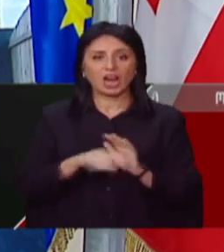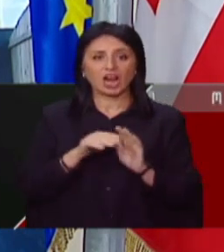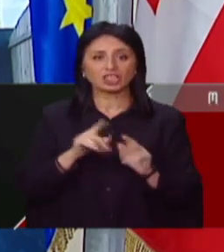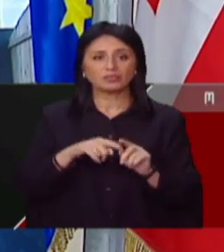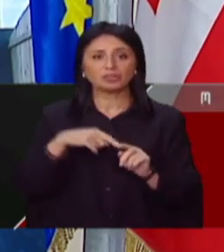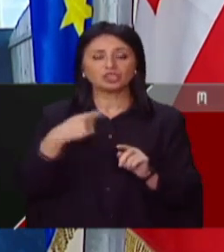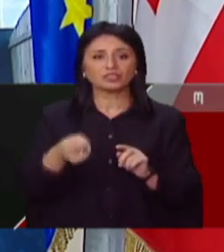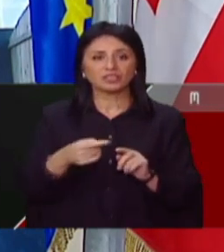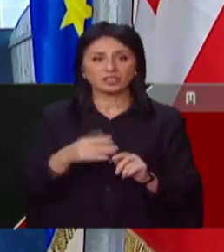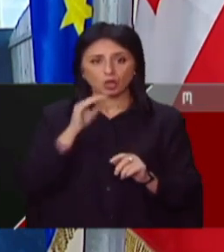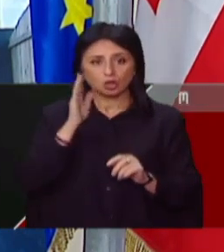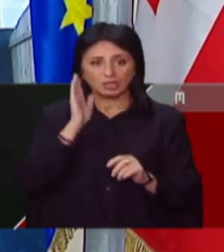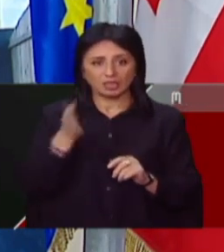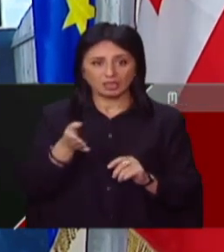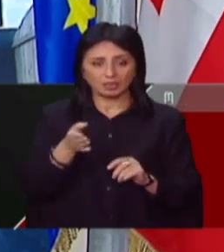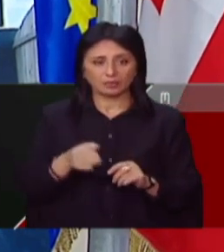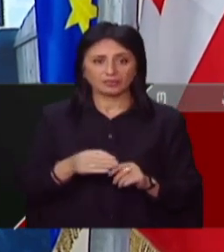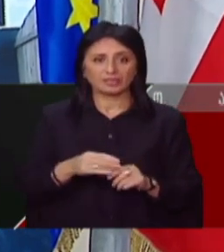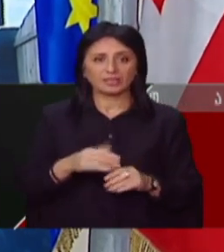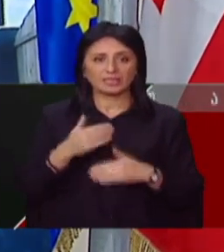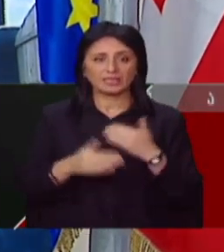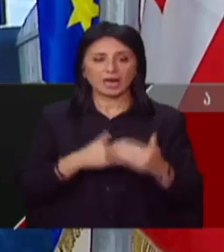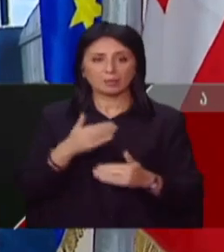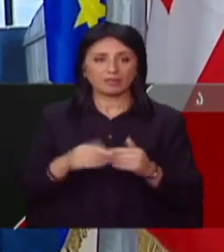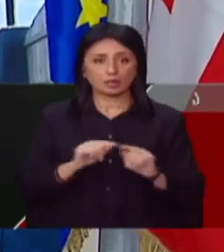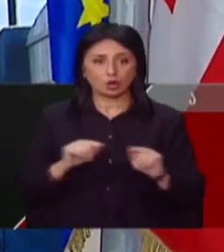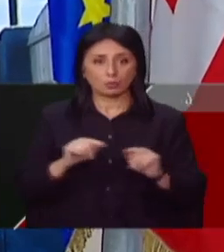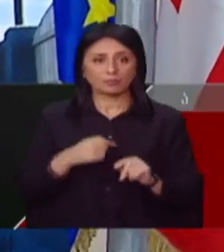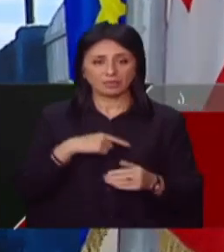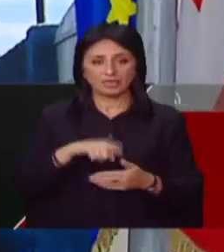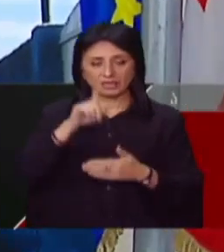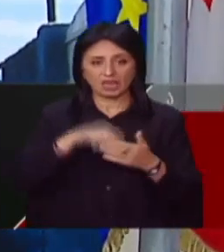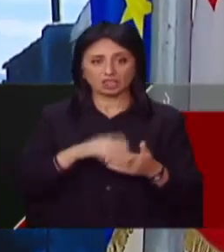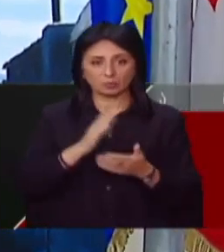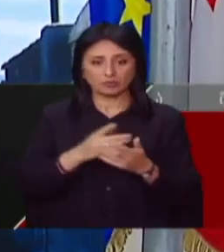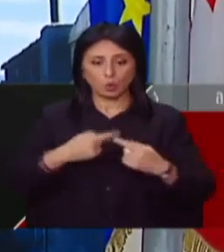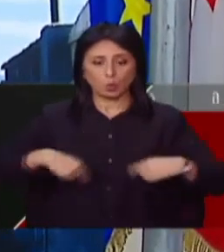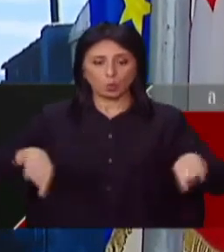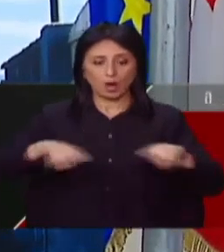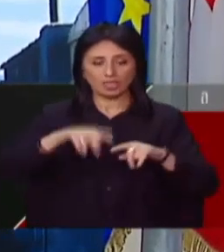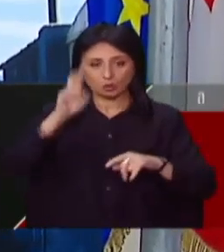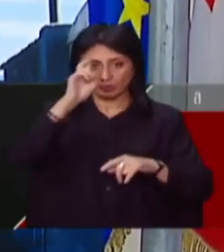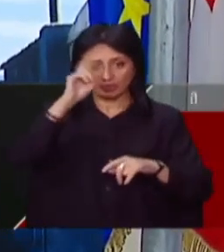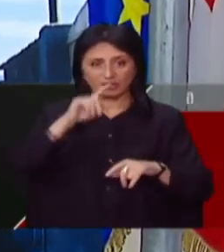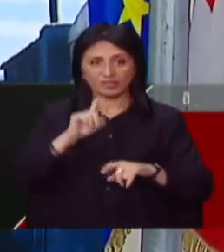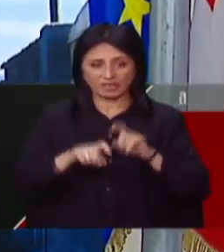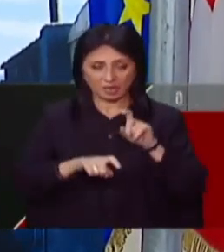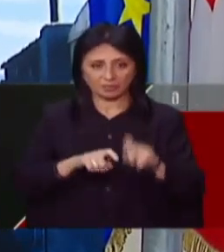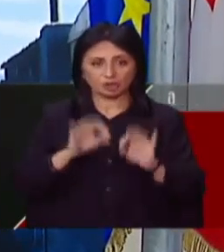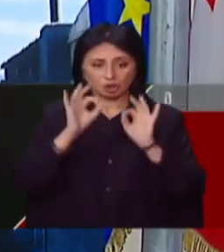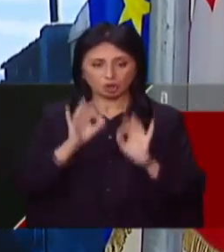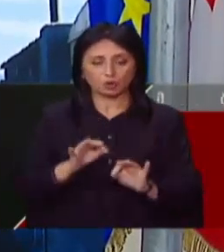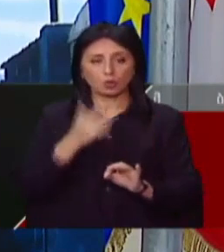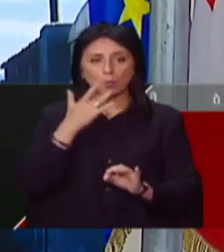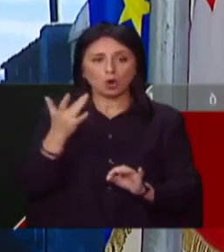არჩევნების შემდეგ, როდესაც იქნება წარმატება ოპოზიციის, მე დარწმუნებული ვარ, კოალიციური მთავრობა გადადგამს ძალიან სწორ